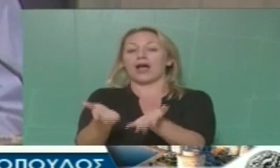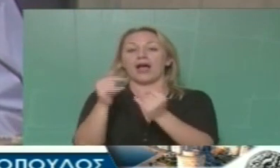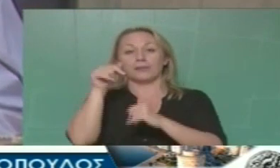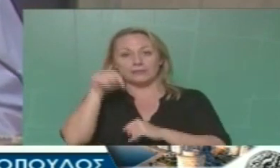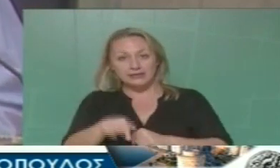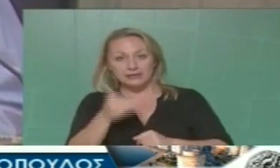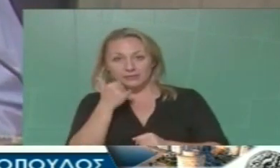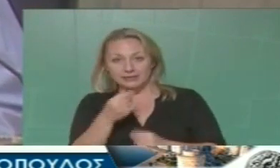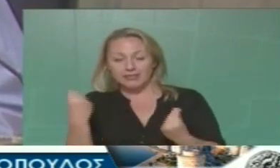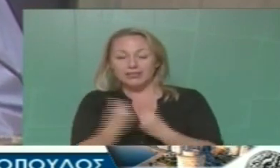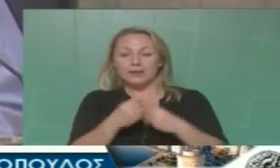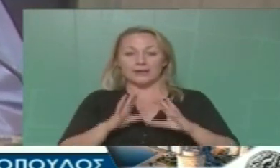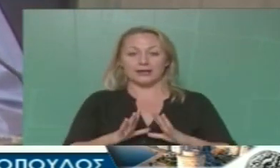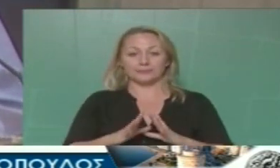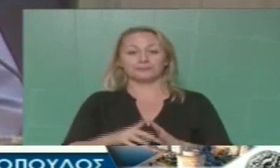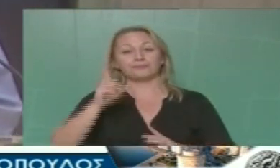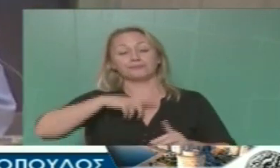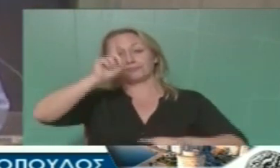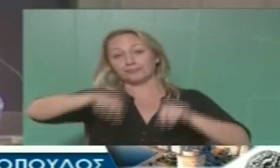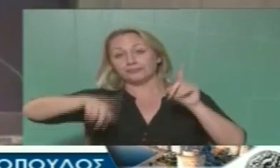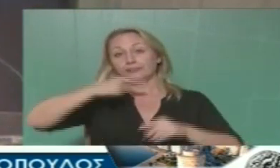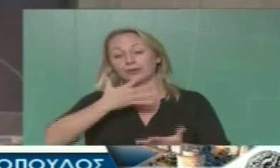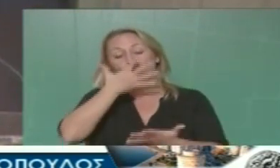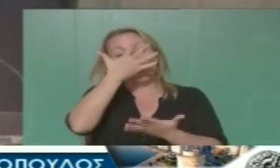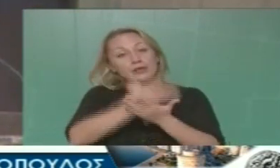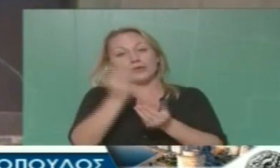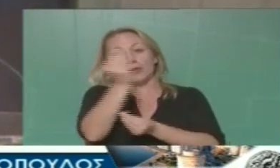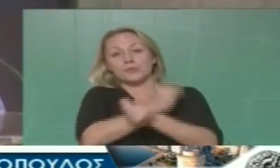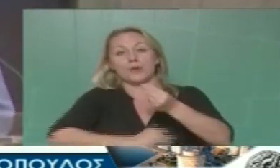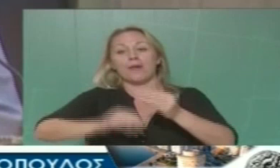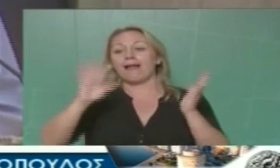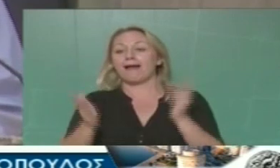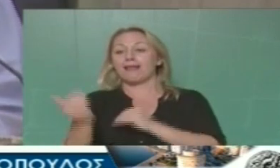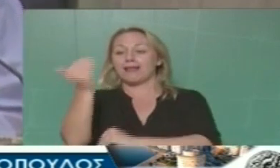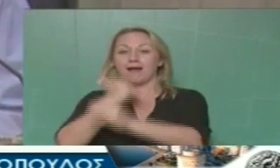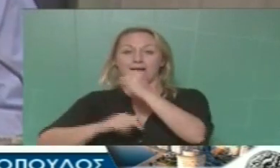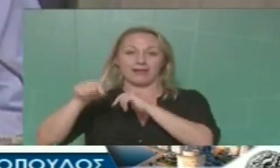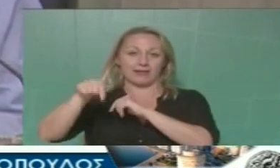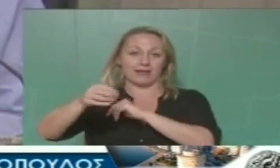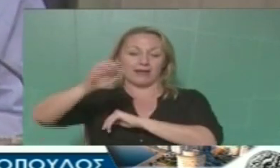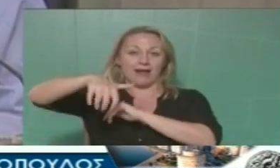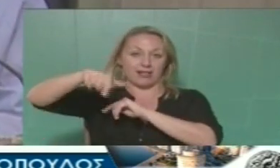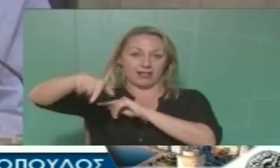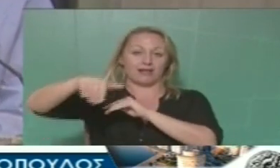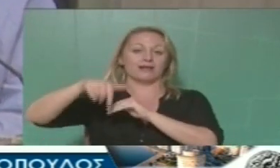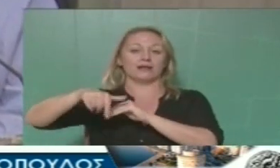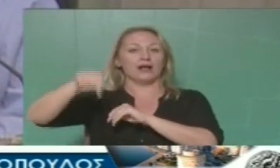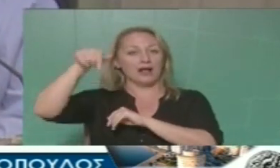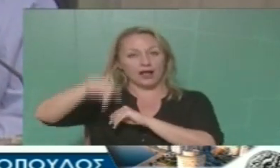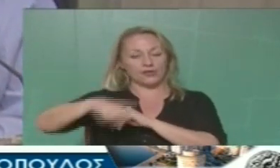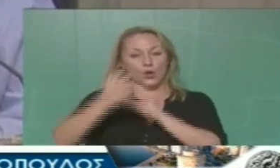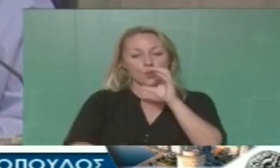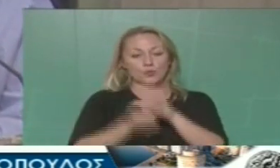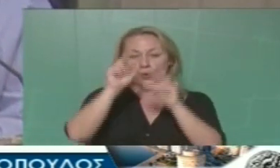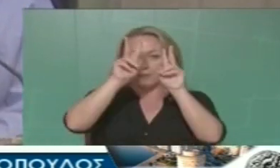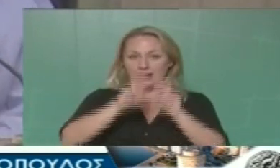εποχή. Λένε κάποιοι για το μεγαλύτερο κόστος, αν διατηρηθούν τα αρχαία. Αμφισβητείτε. Γιατί έχουμε νέο σχέδιο, νέες